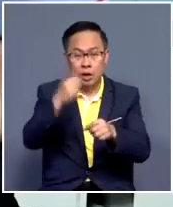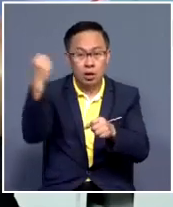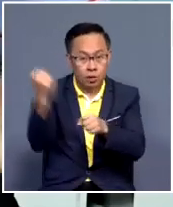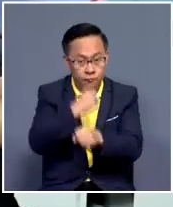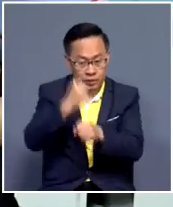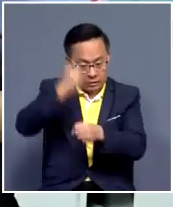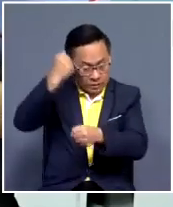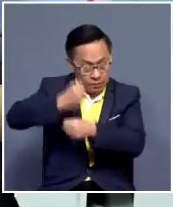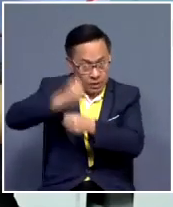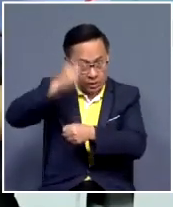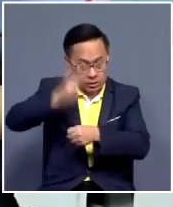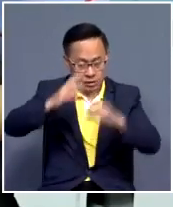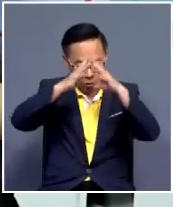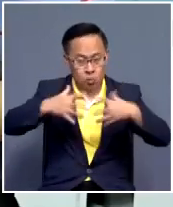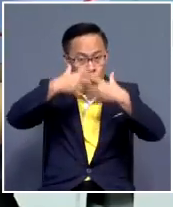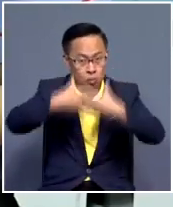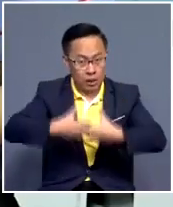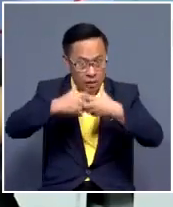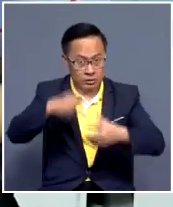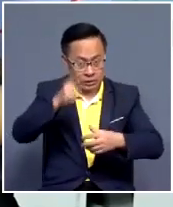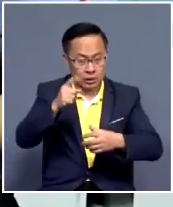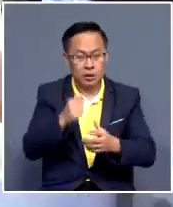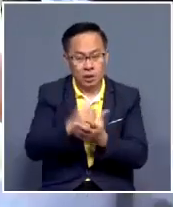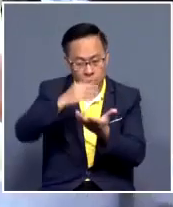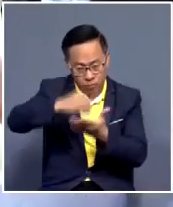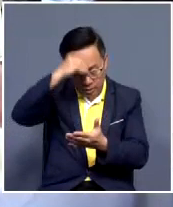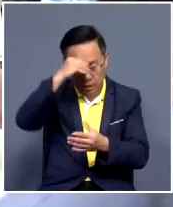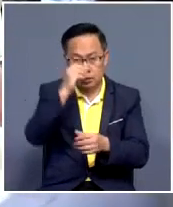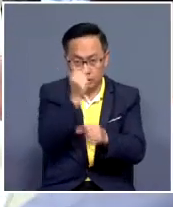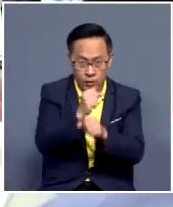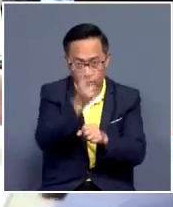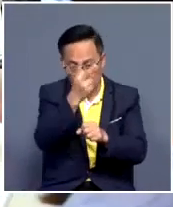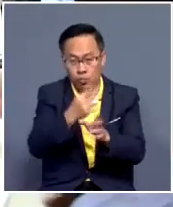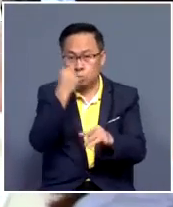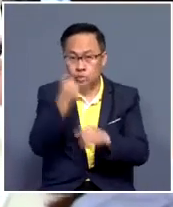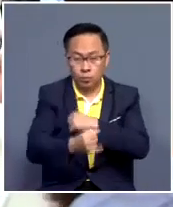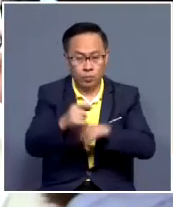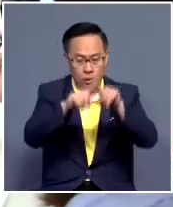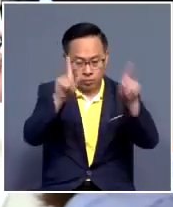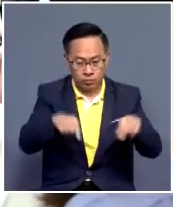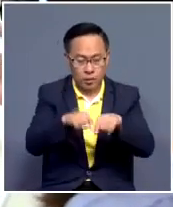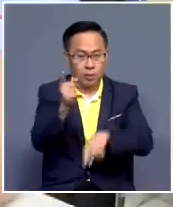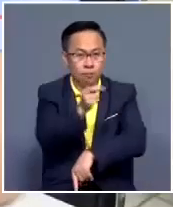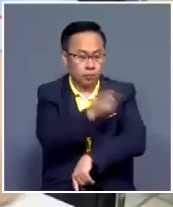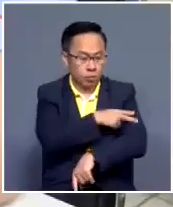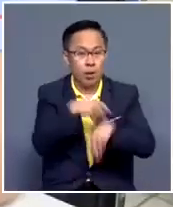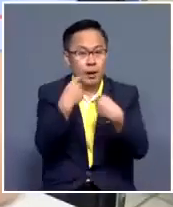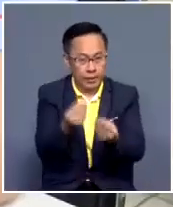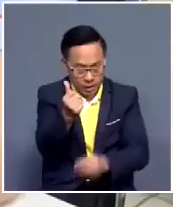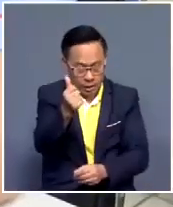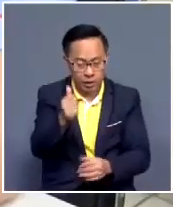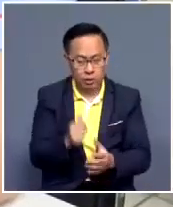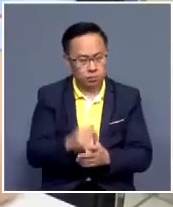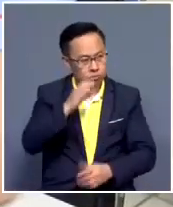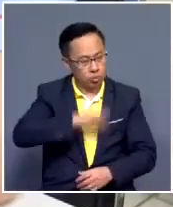การณ์จริงในโรงงานแล้วก็ได้เราเรียนรู้แล้วก็ได้ปริญญาโทด้วยนะพอได้ยินอ่ะก็รู้สึกว่ามันตอบโจทย์กับตัวเองอาจจะทำให้เรา